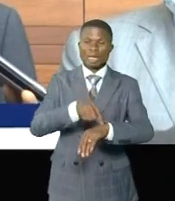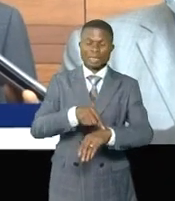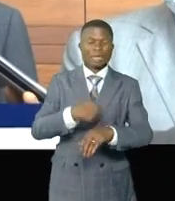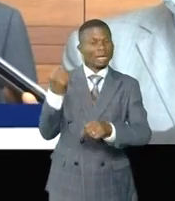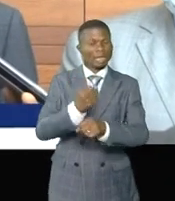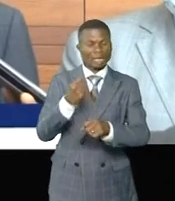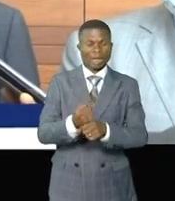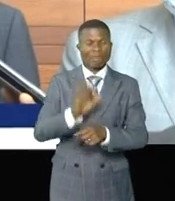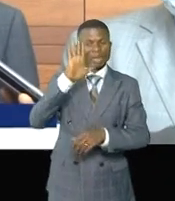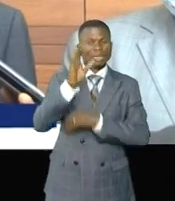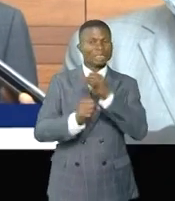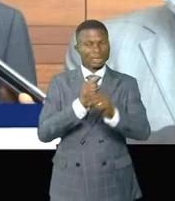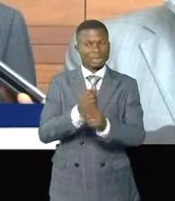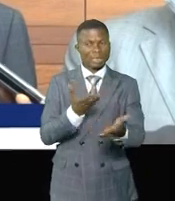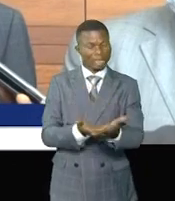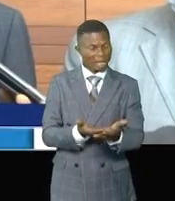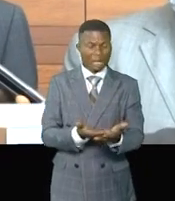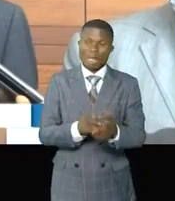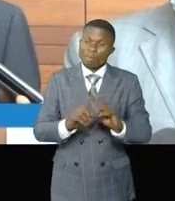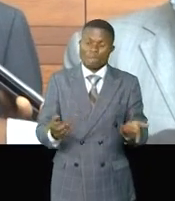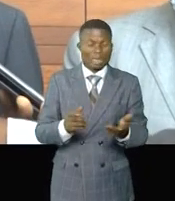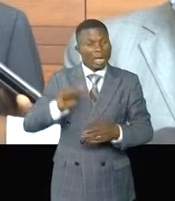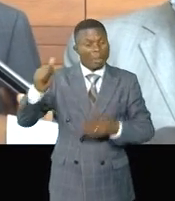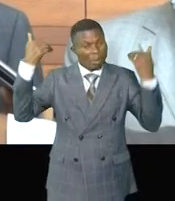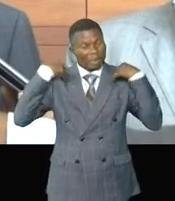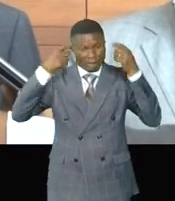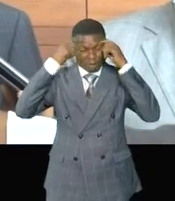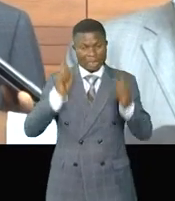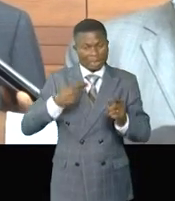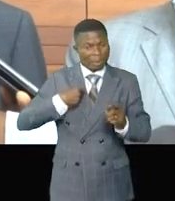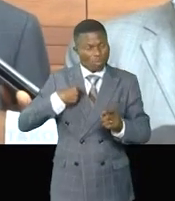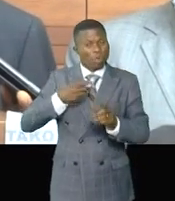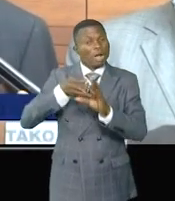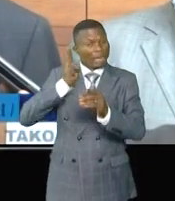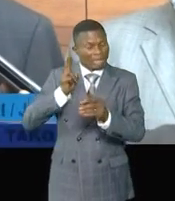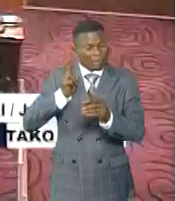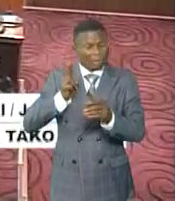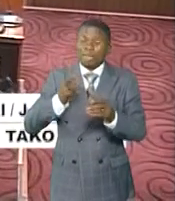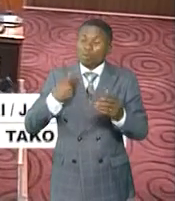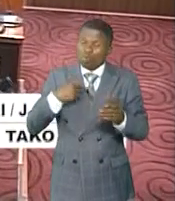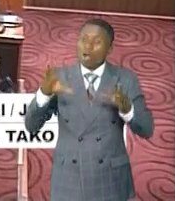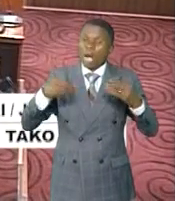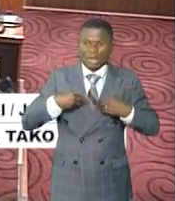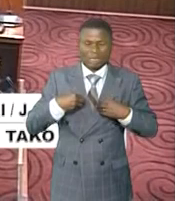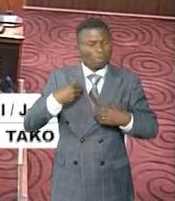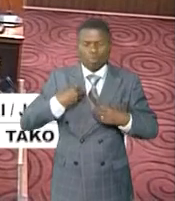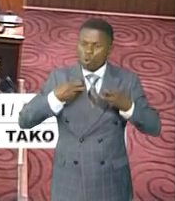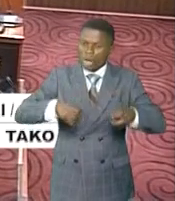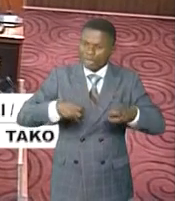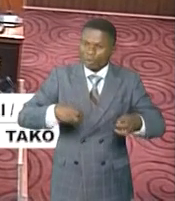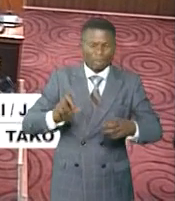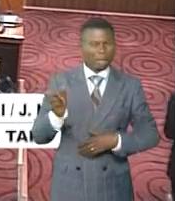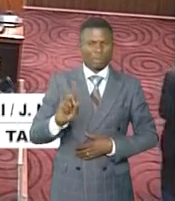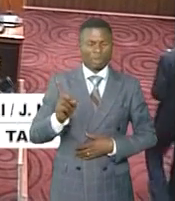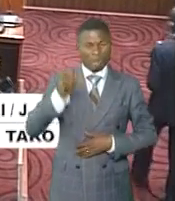donné le mandat décident que je dois partir, je vais partir. Donc ce n'est pas, c'est pas la fin du monde. Hein. Le président du Sénat a par la